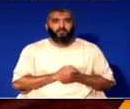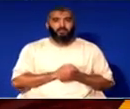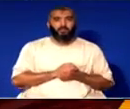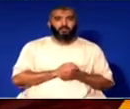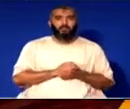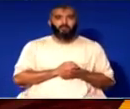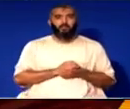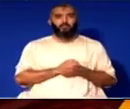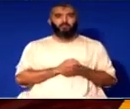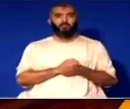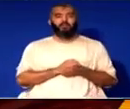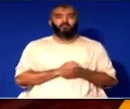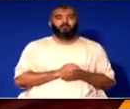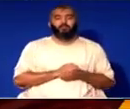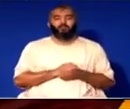المكان.